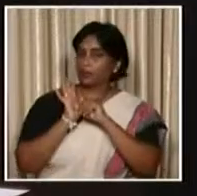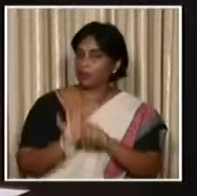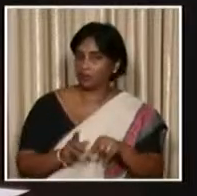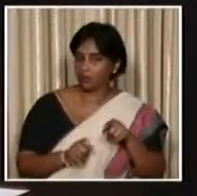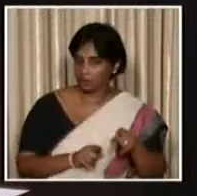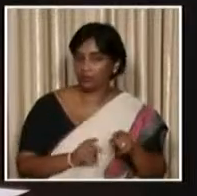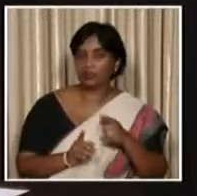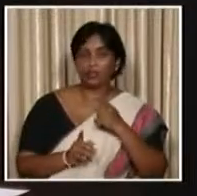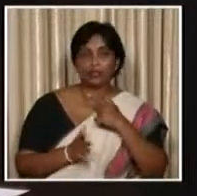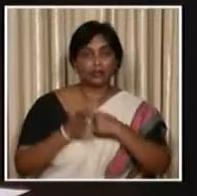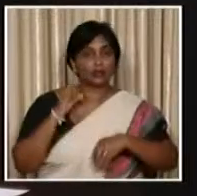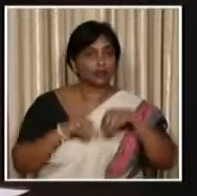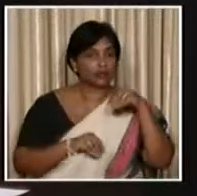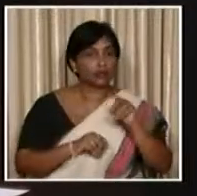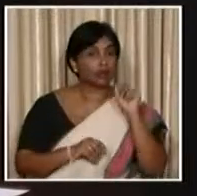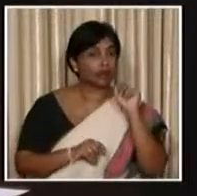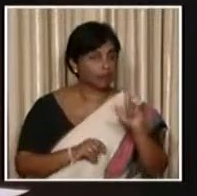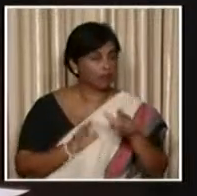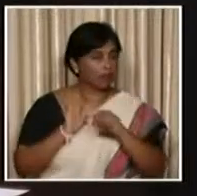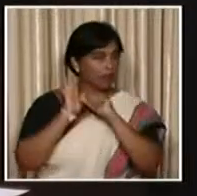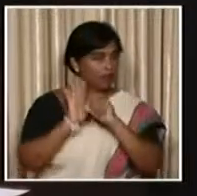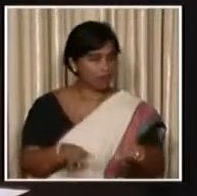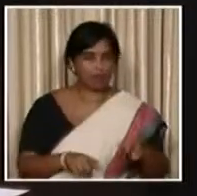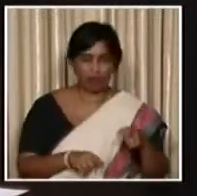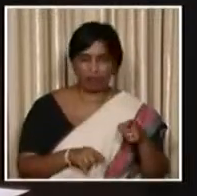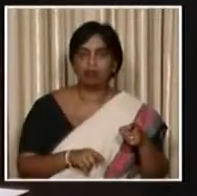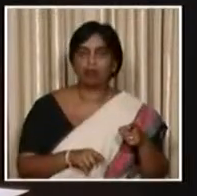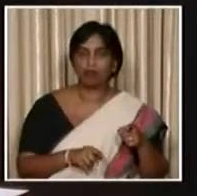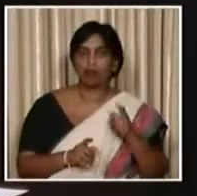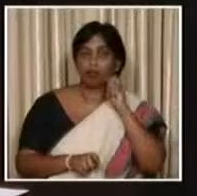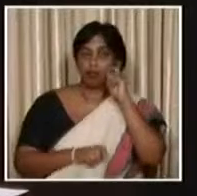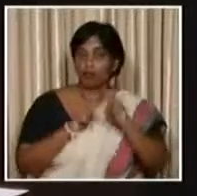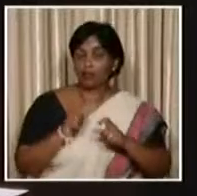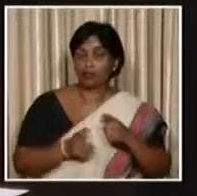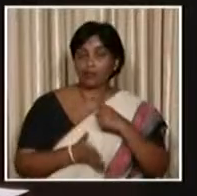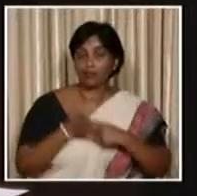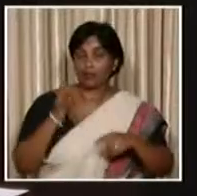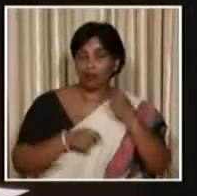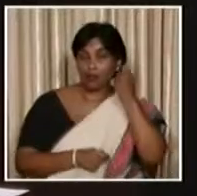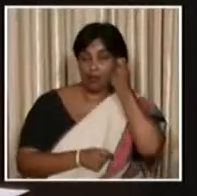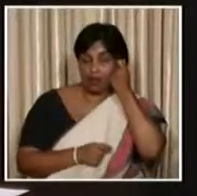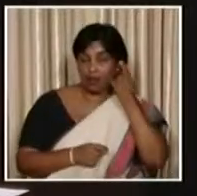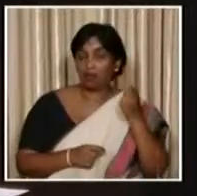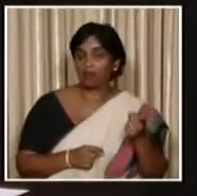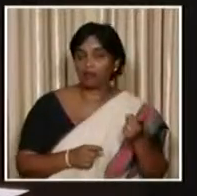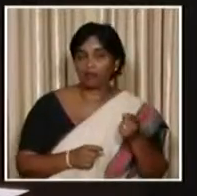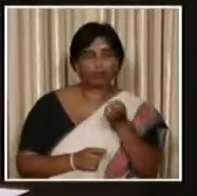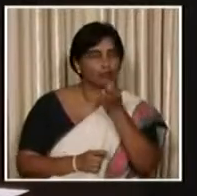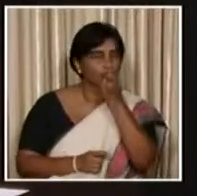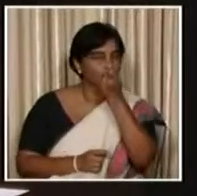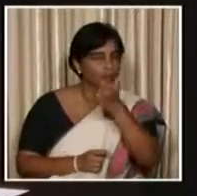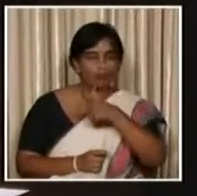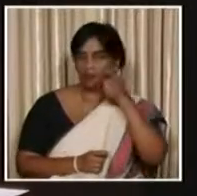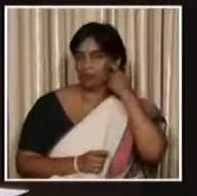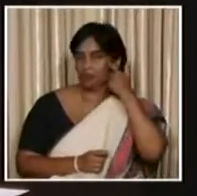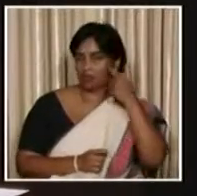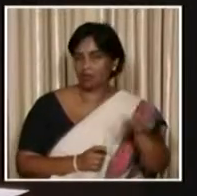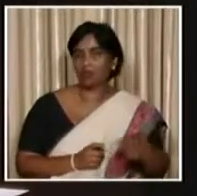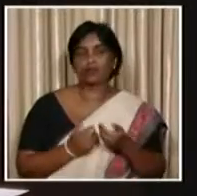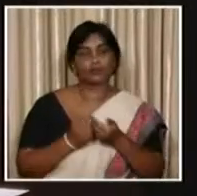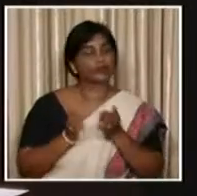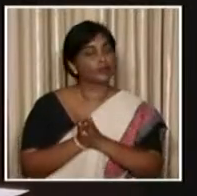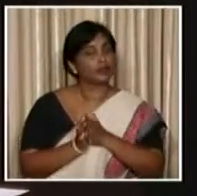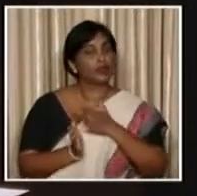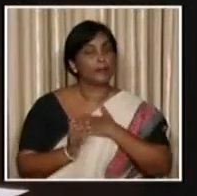ගහලා ජනවරම් කියන නාමයටත් පයින් ගහලා මිනිස්සුන්ගේ ජන මතයට ඒ තුට්ටු දෙකකටවත් රකින්න නැතුව